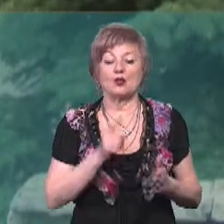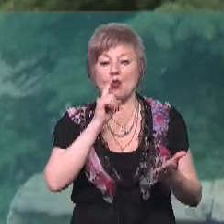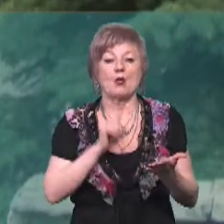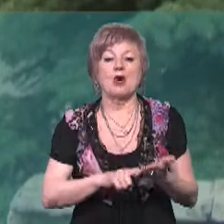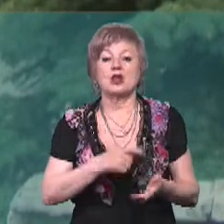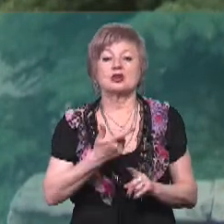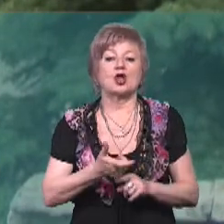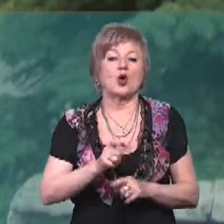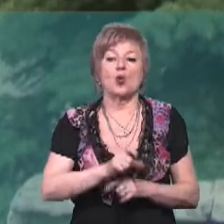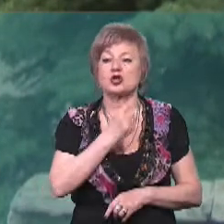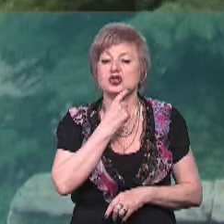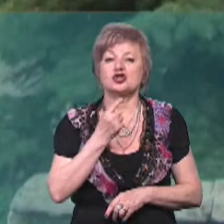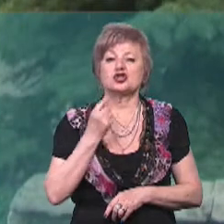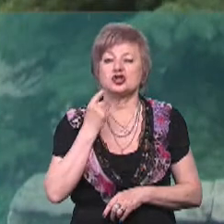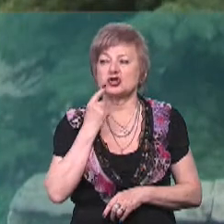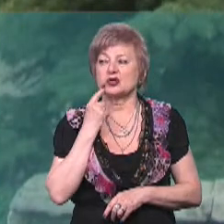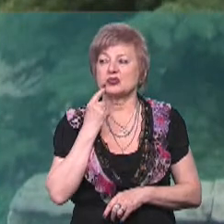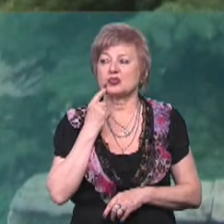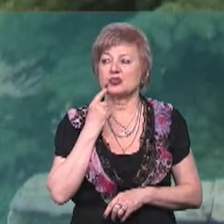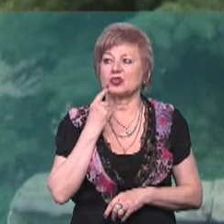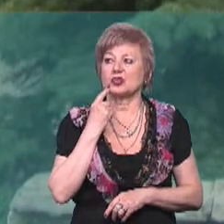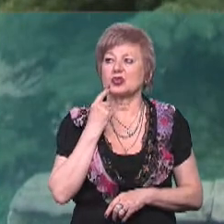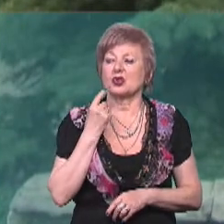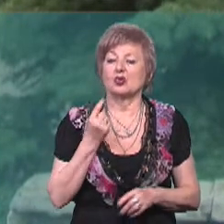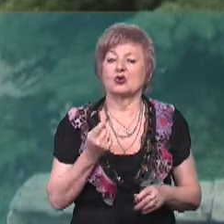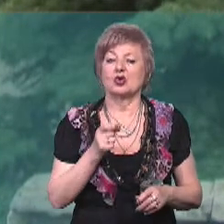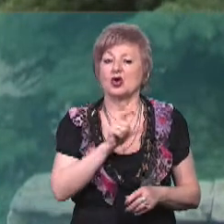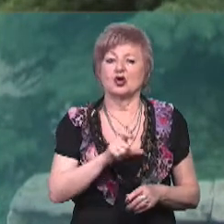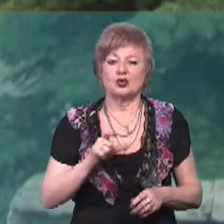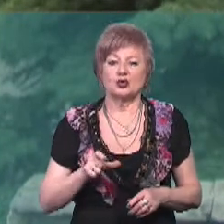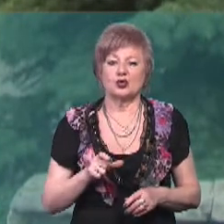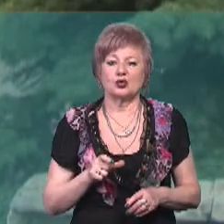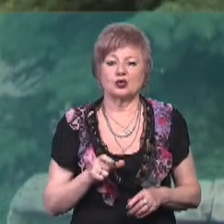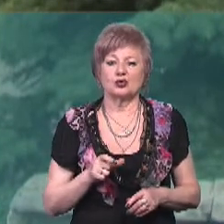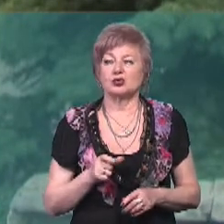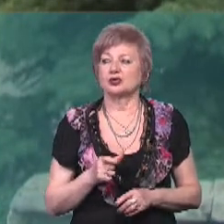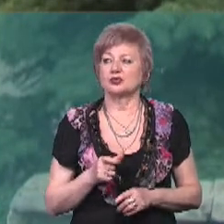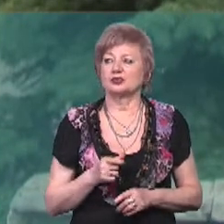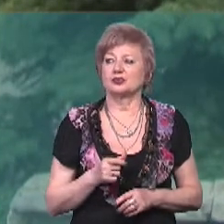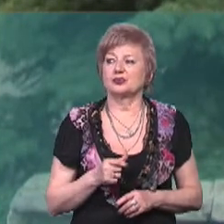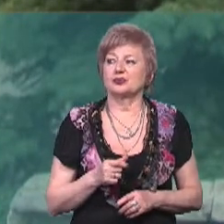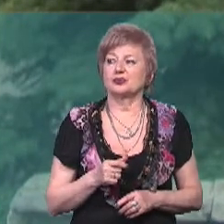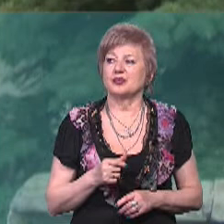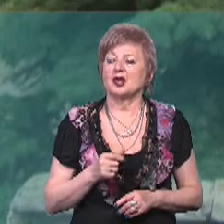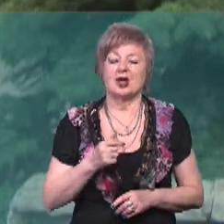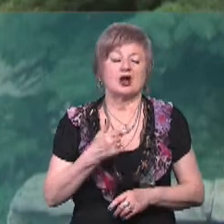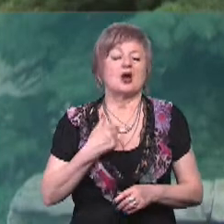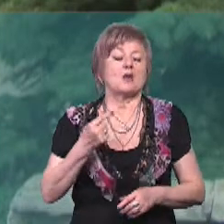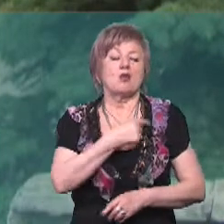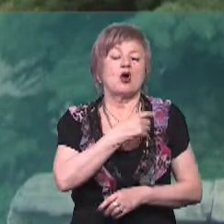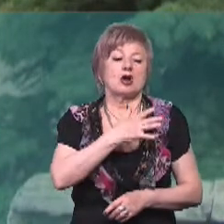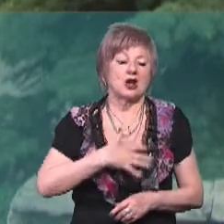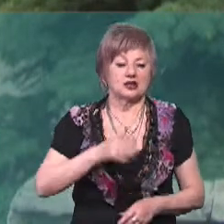багато кіберів. От, і серед них було дуже багато контужених людей, поранені